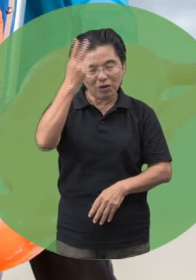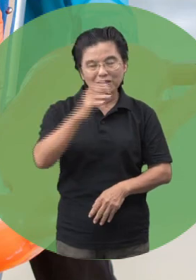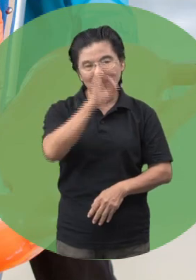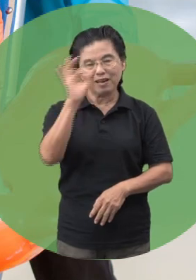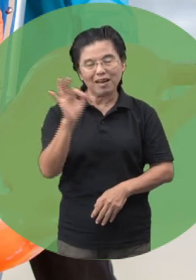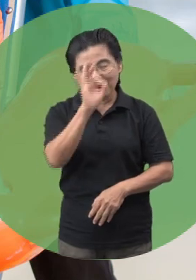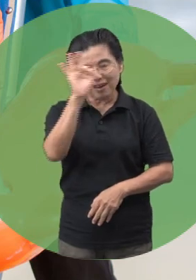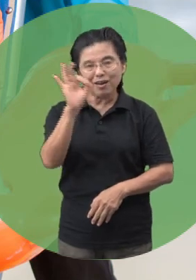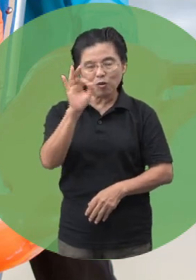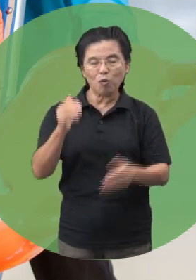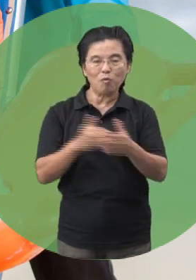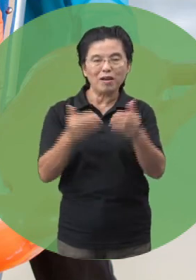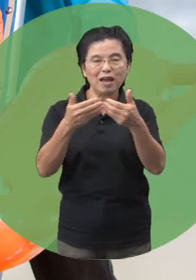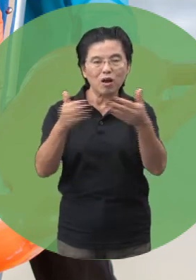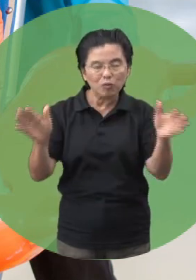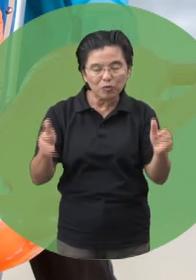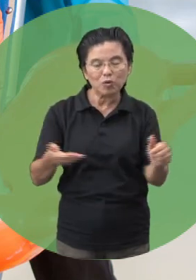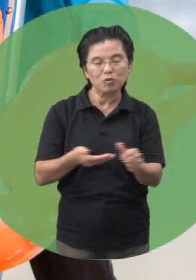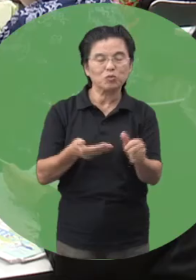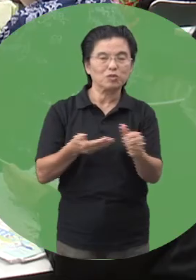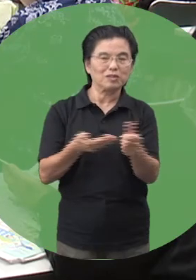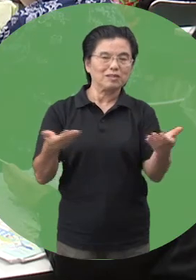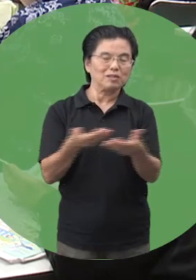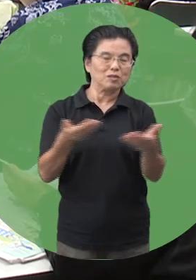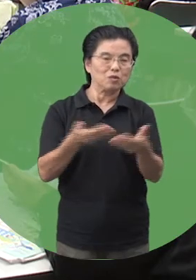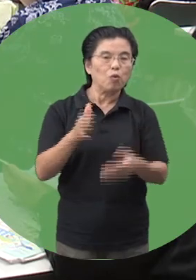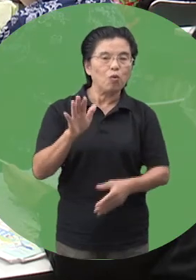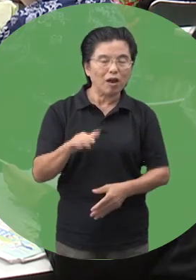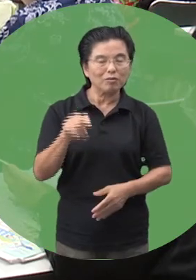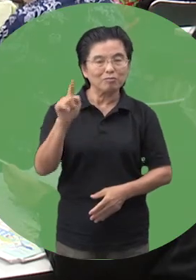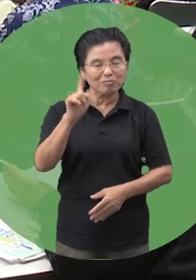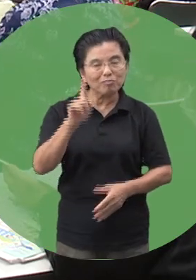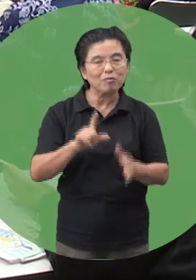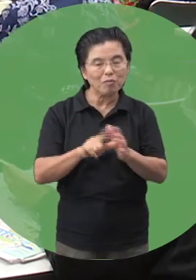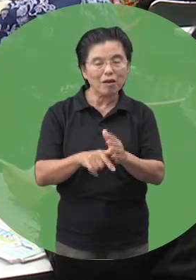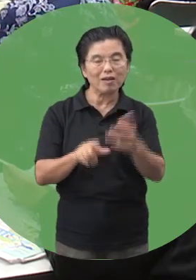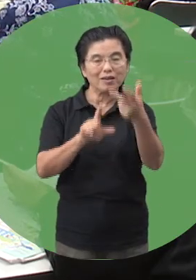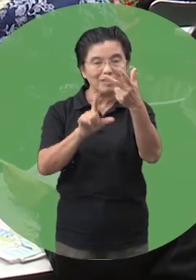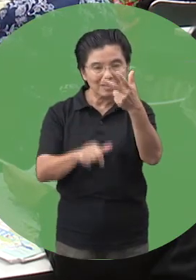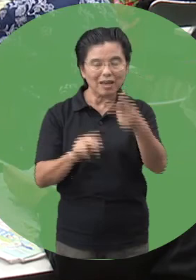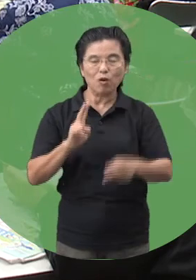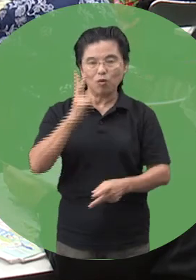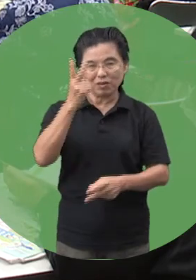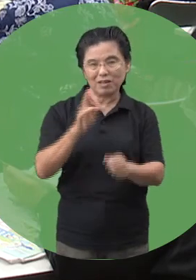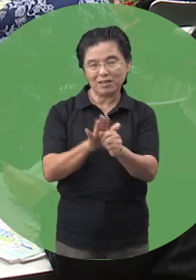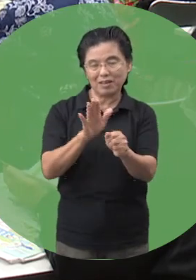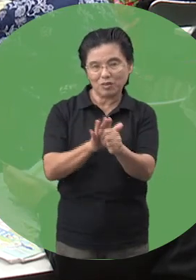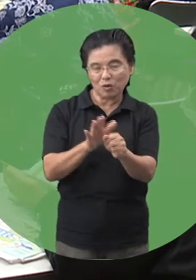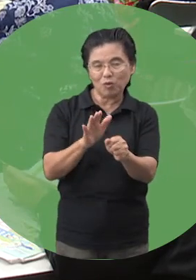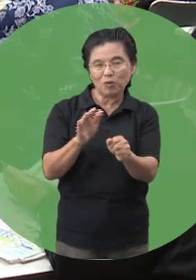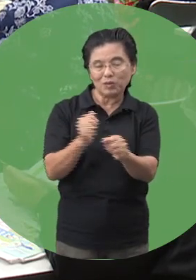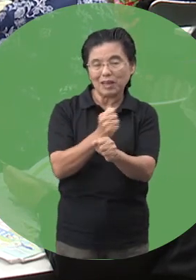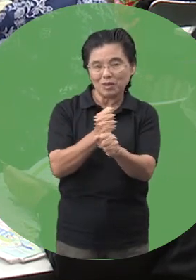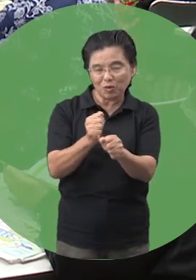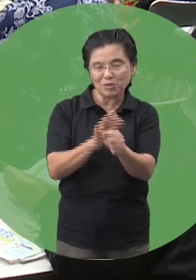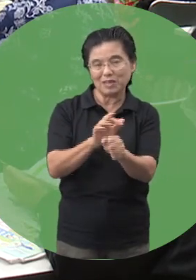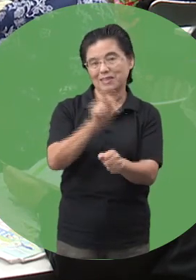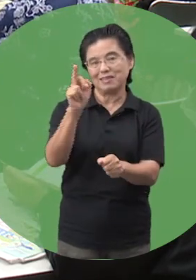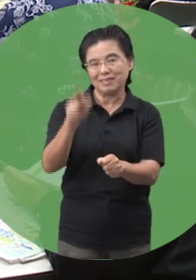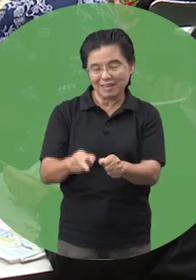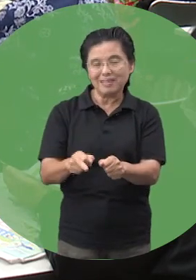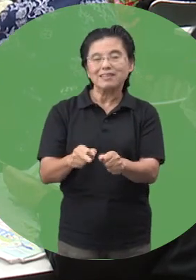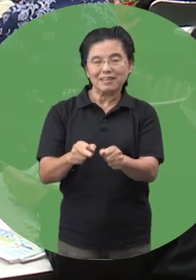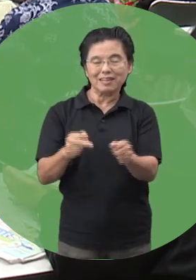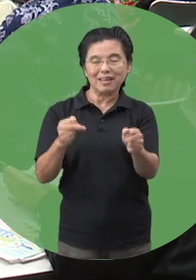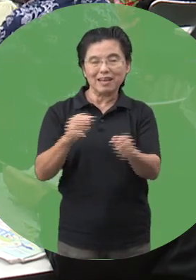光バリアフリー推進事業があります。こちらは先日、沖縄産業支援センターで行われた観光バ